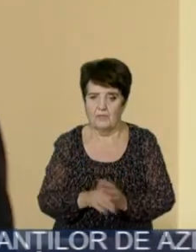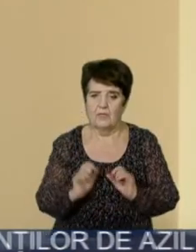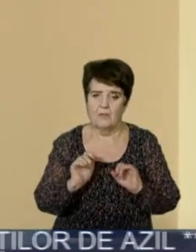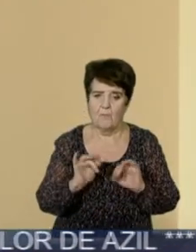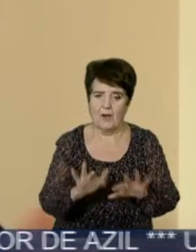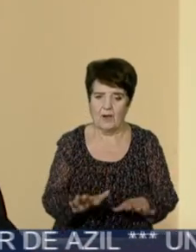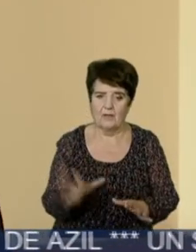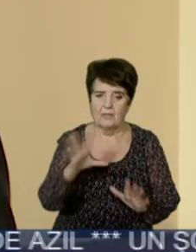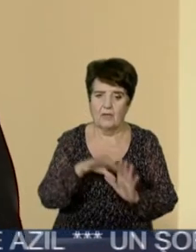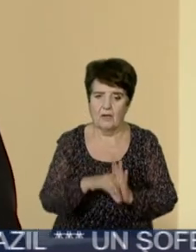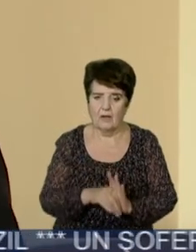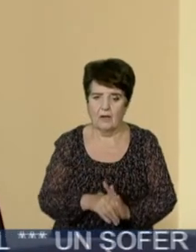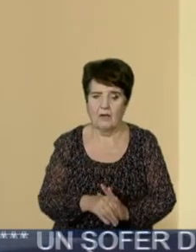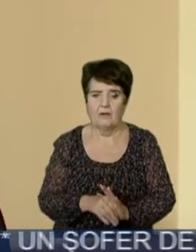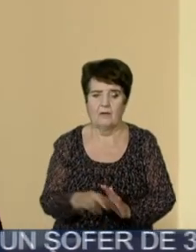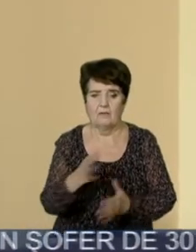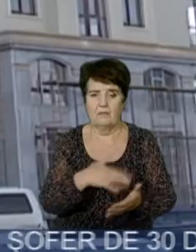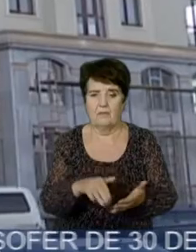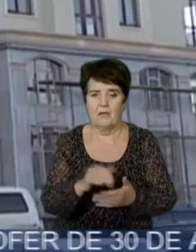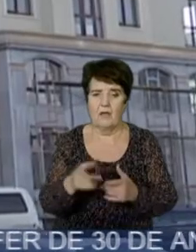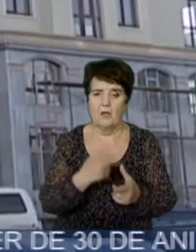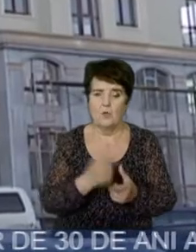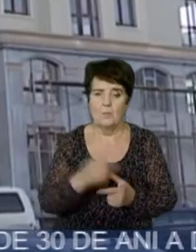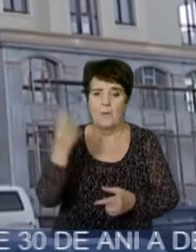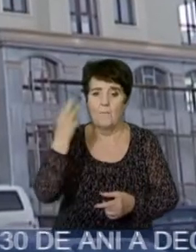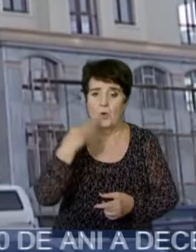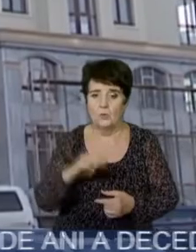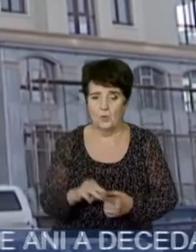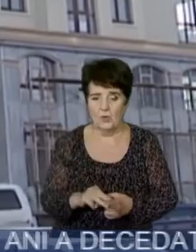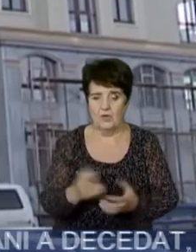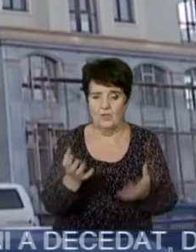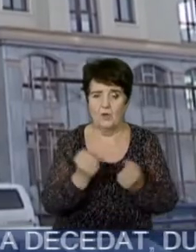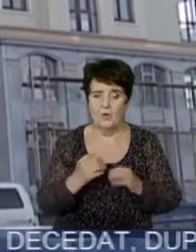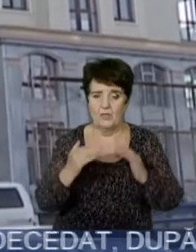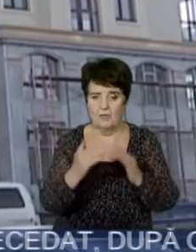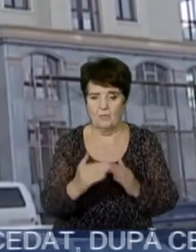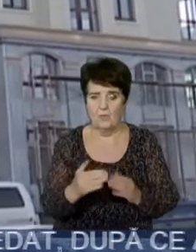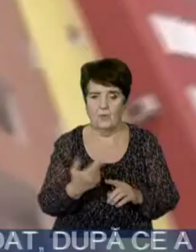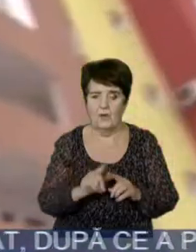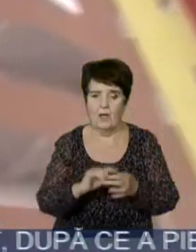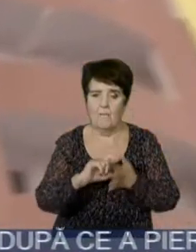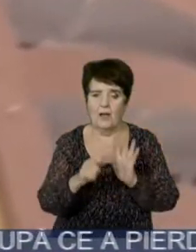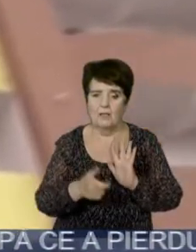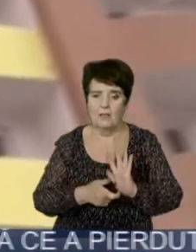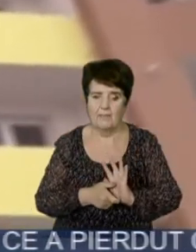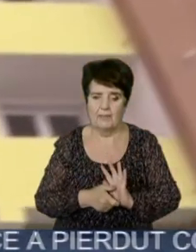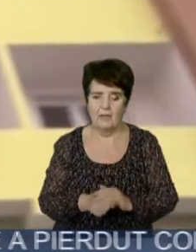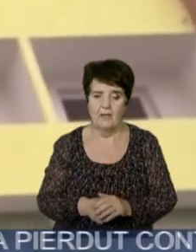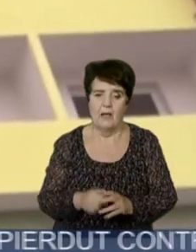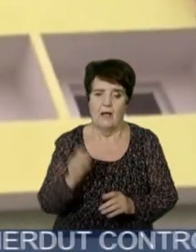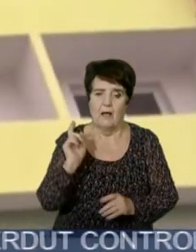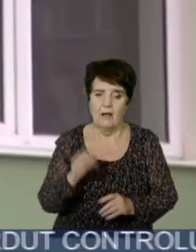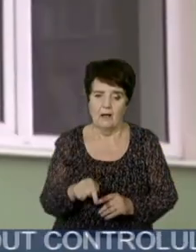în cadrul autorităților publice locale, anume modelul de evaluare a bunurilor imobile, apartamente. Este o acțiune